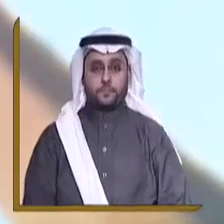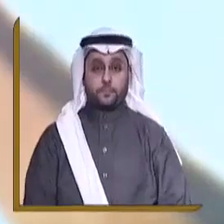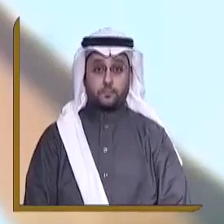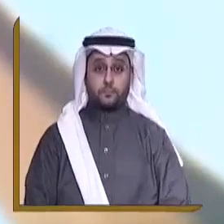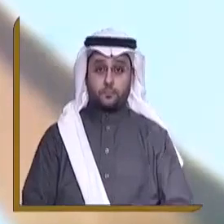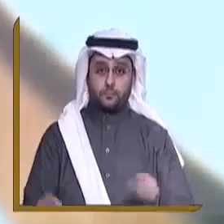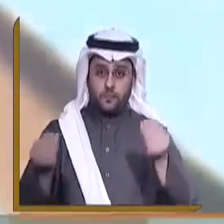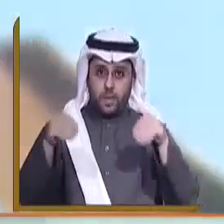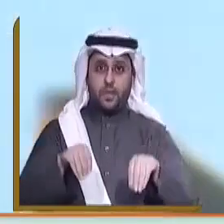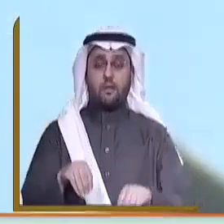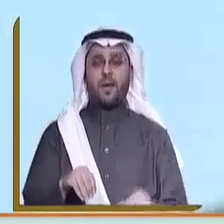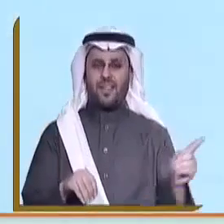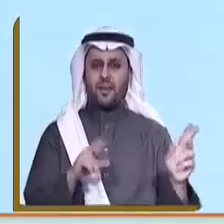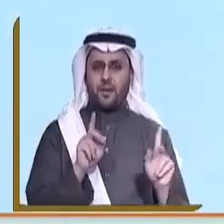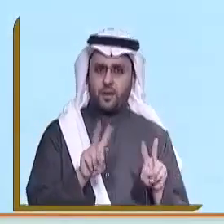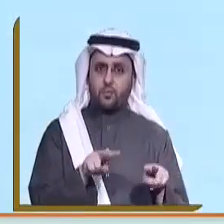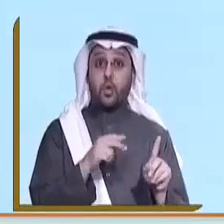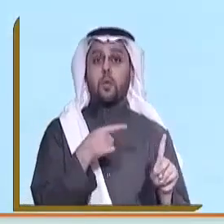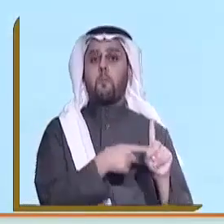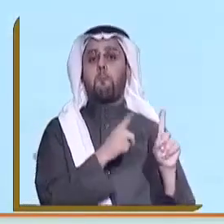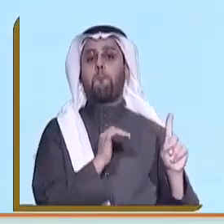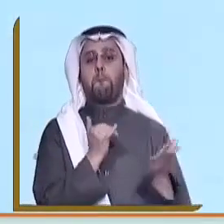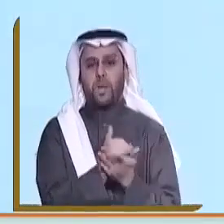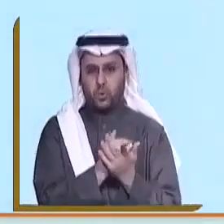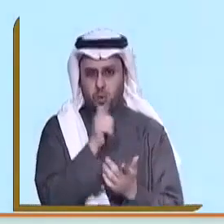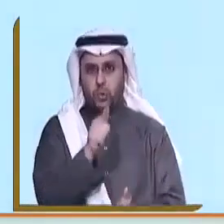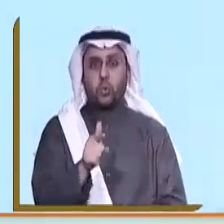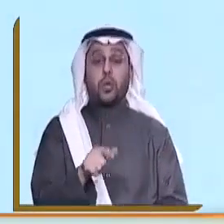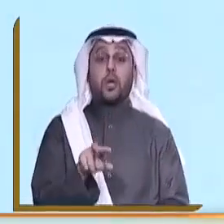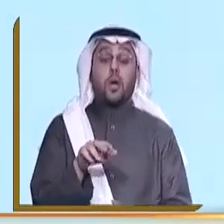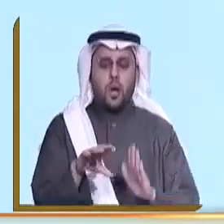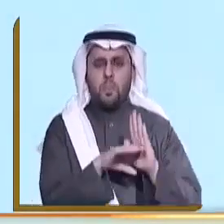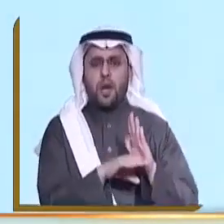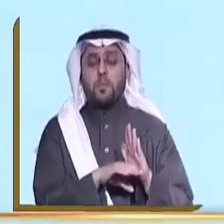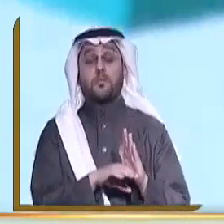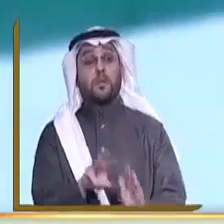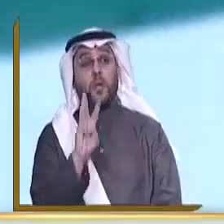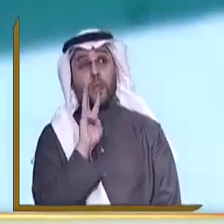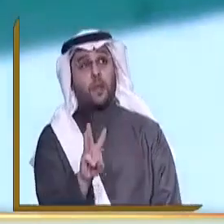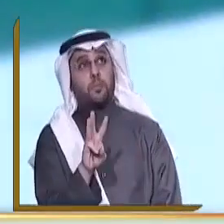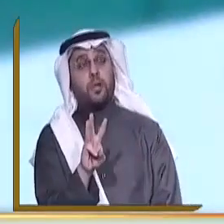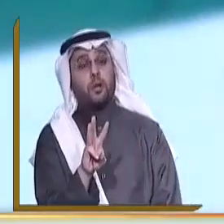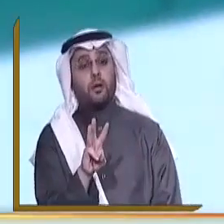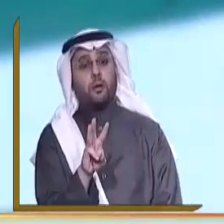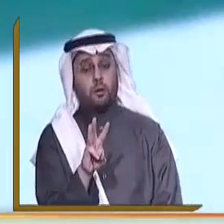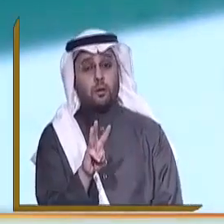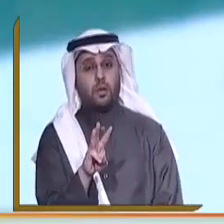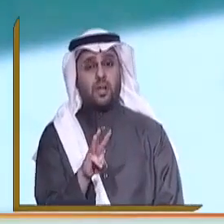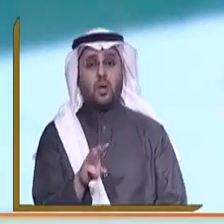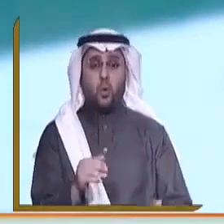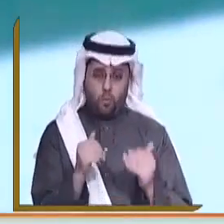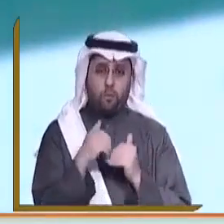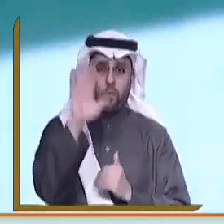واضاف السعدون بان مبادرات برنامج التحول الوطني تتجاوز 300 وتشمل قطاعات